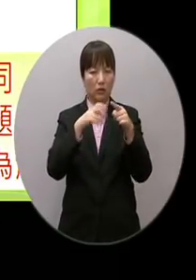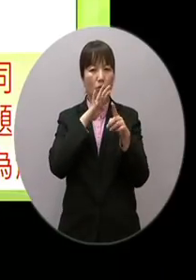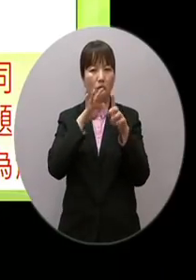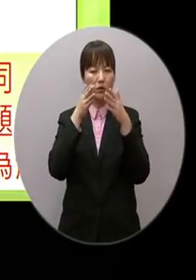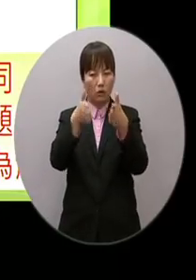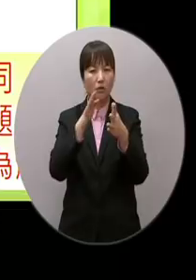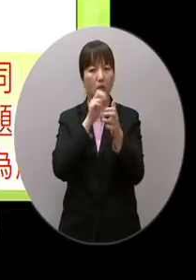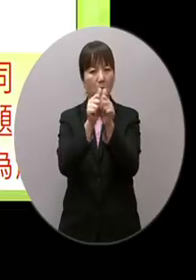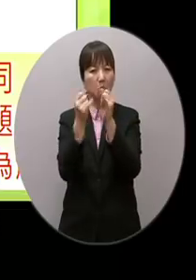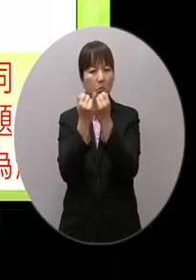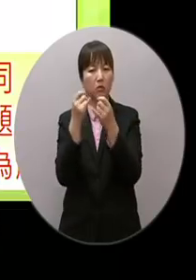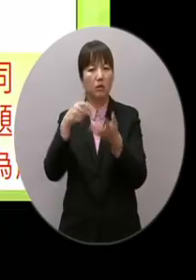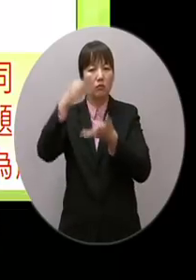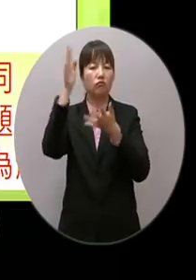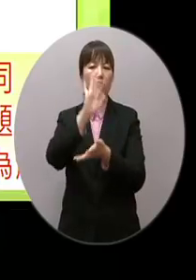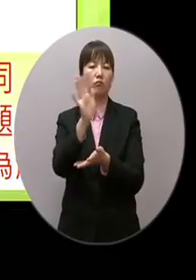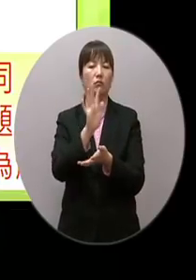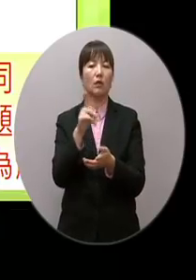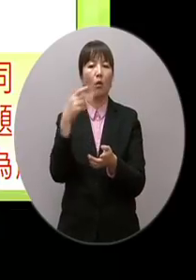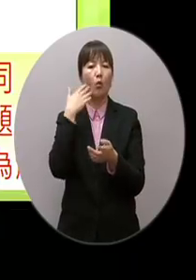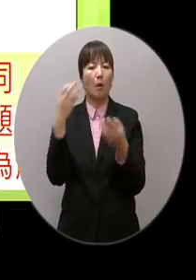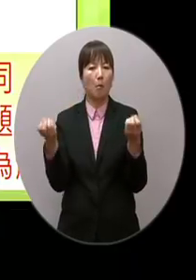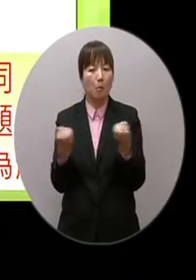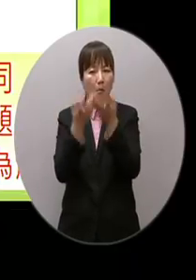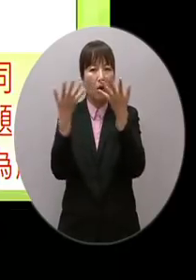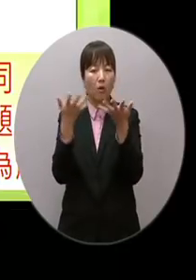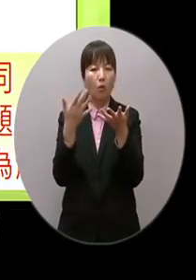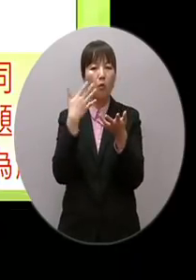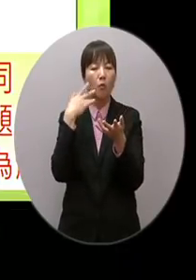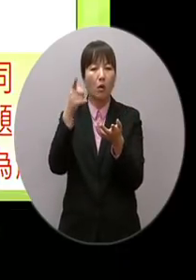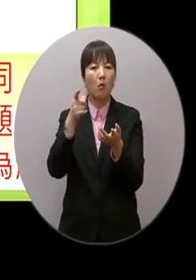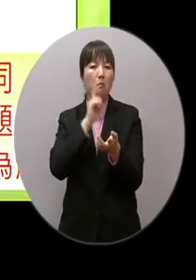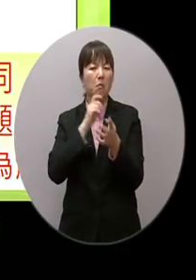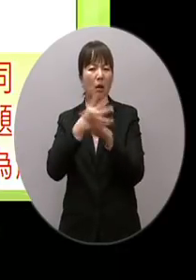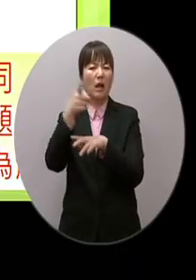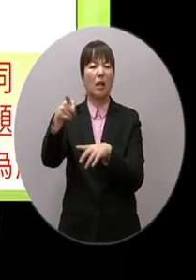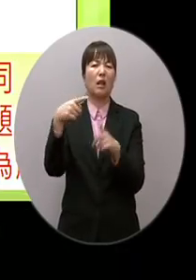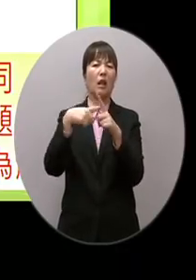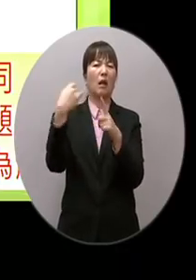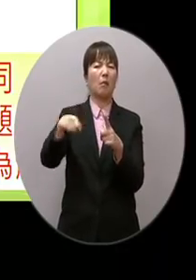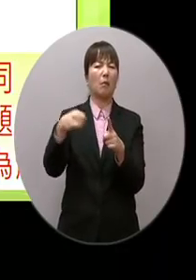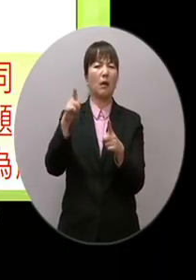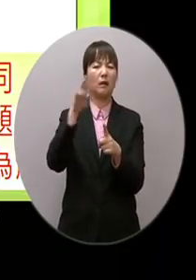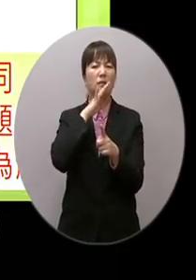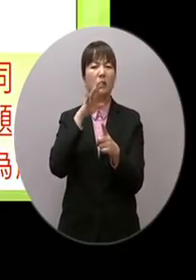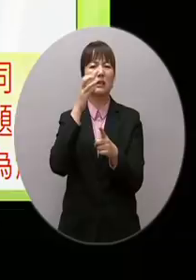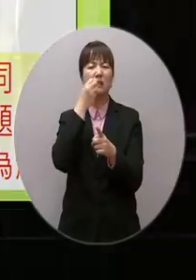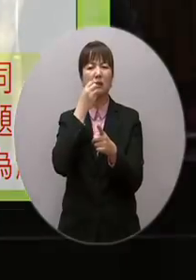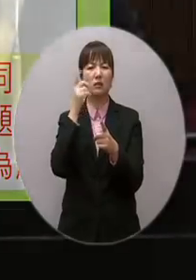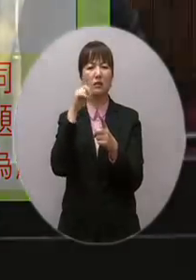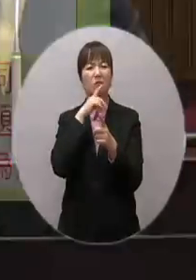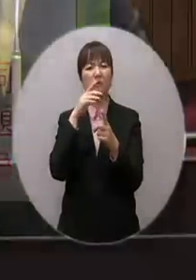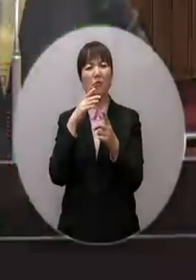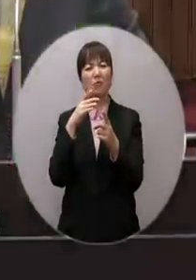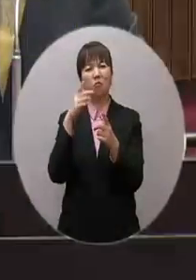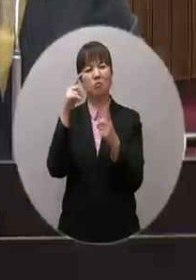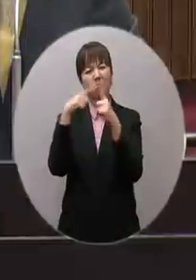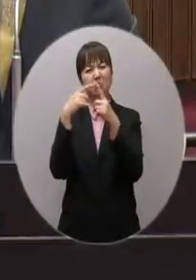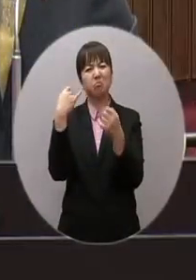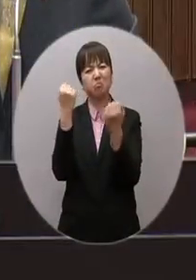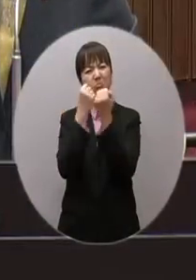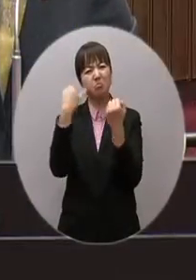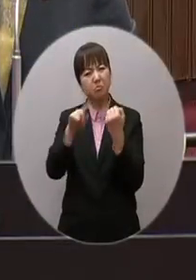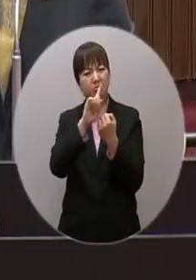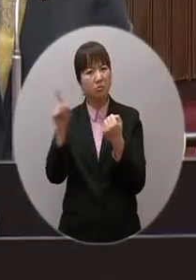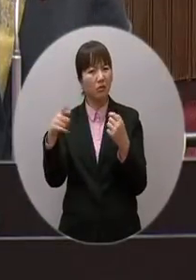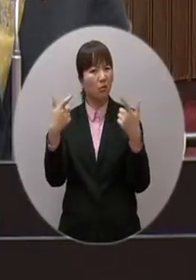议题，而且他们还会把已经发生过性行为的女生说啊，那个肮脏掉了，是一口被吃过的苹果，这刚好符合性别